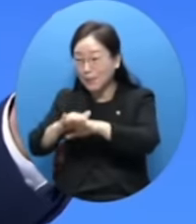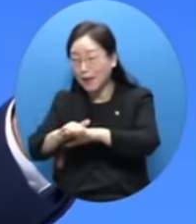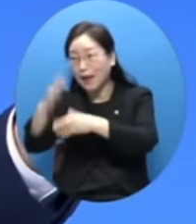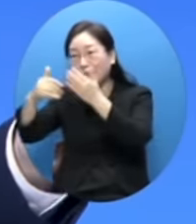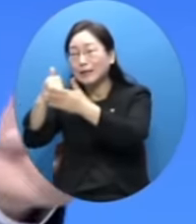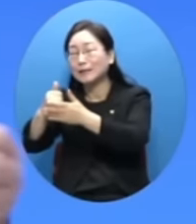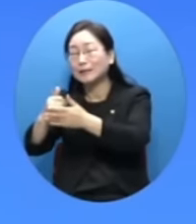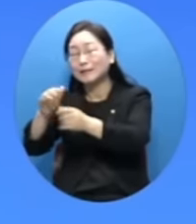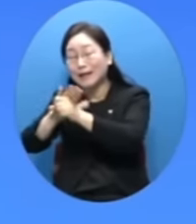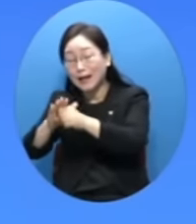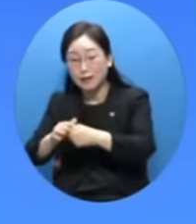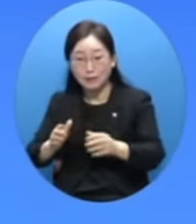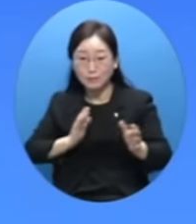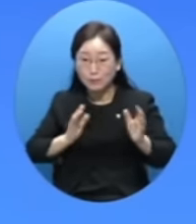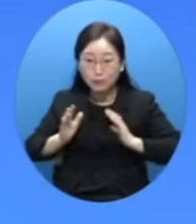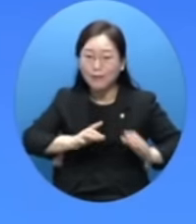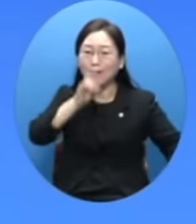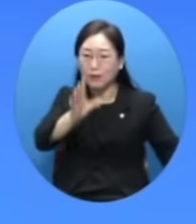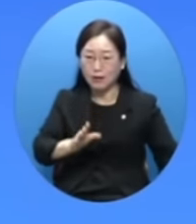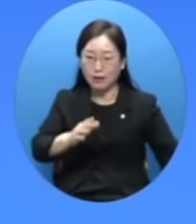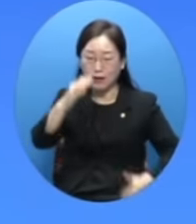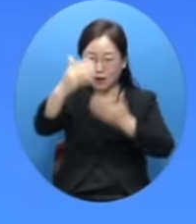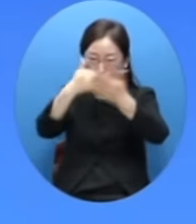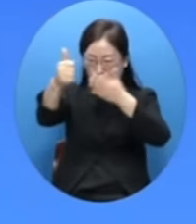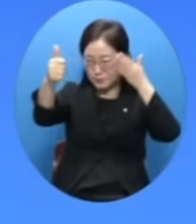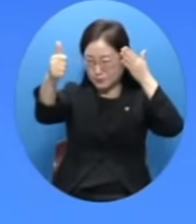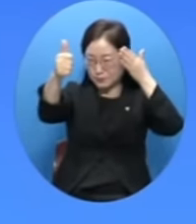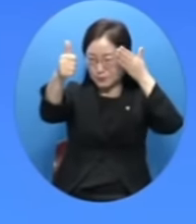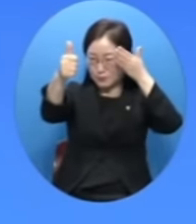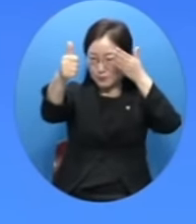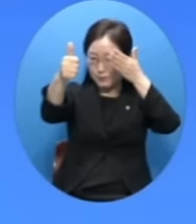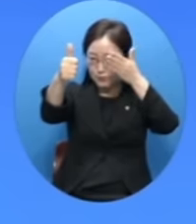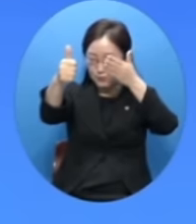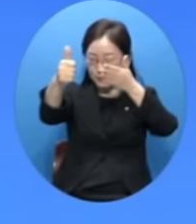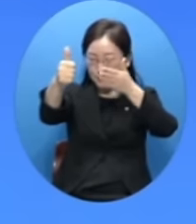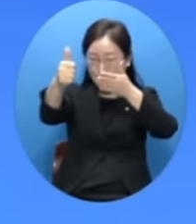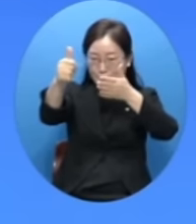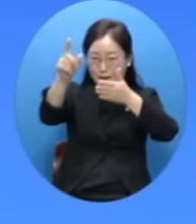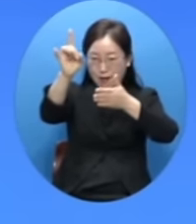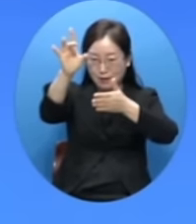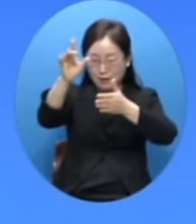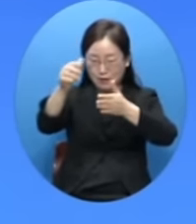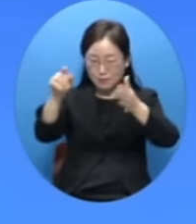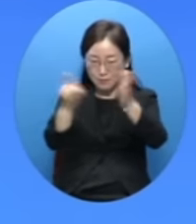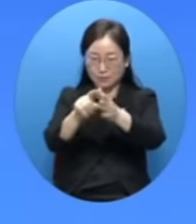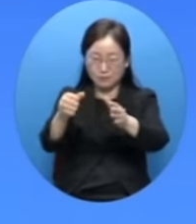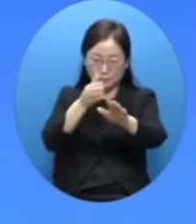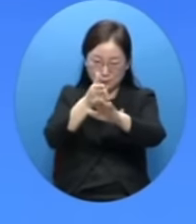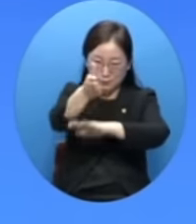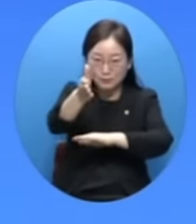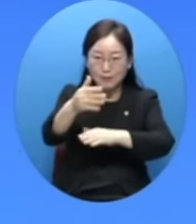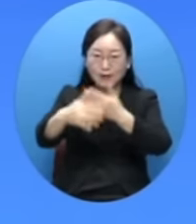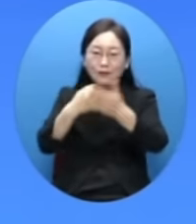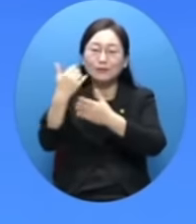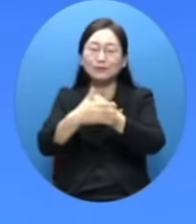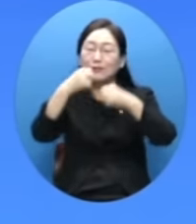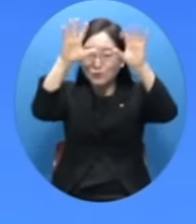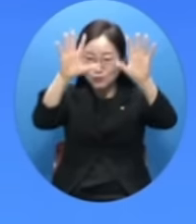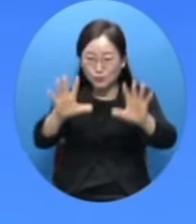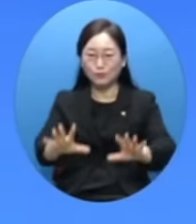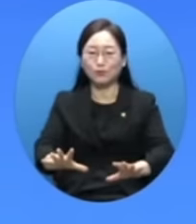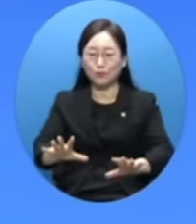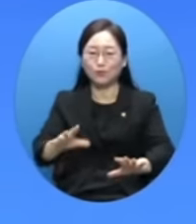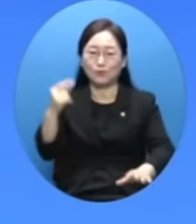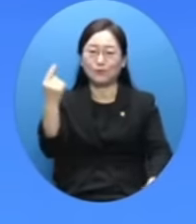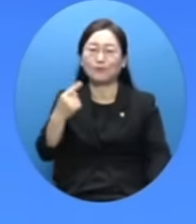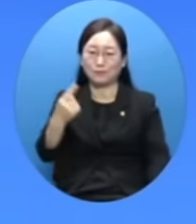됩니다. 오직 주님께 딱 초점을 맞추고 하나님 한 번만 바라보고 믿음으로 전진할 때 하나님의 은혜와 축복이 우리에게